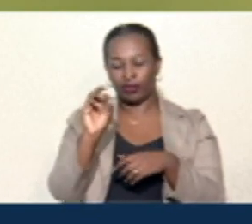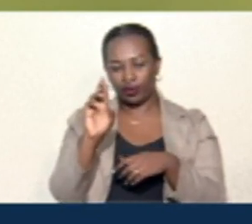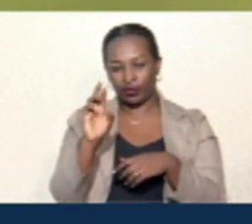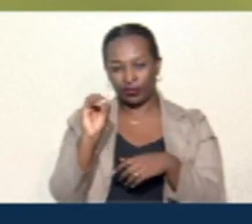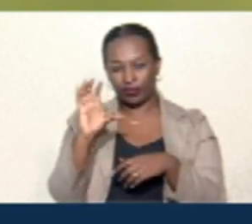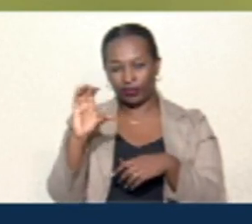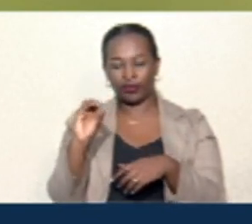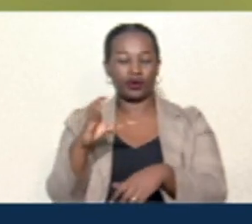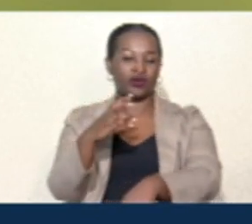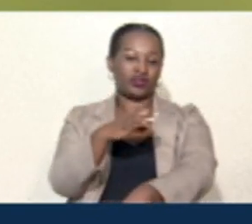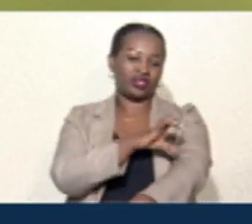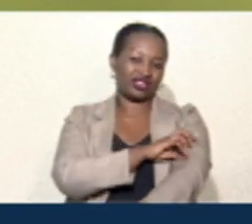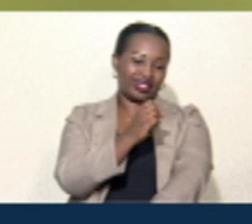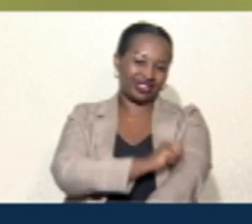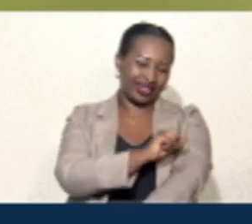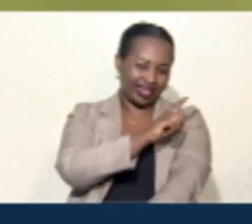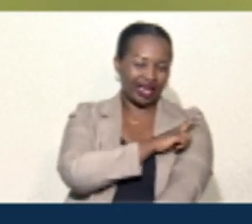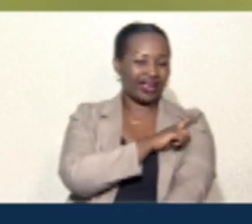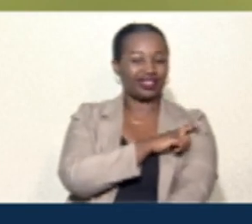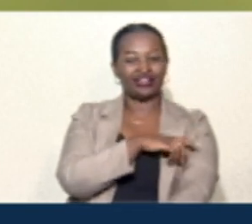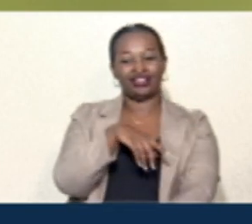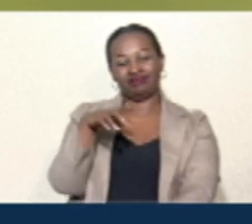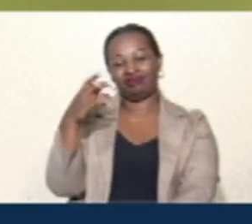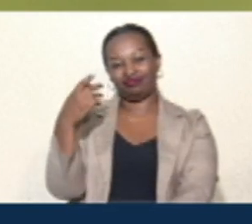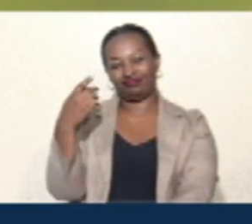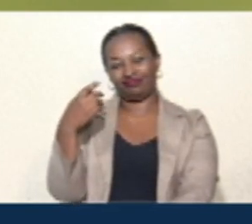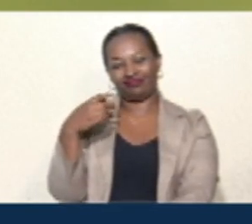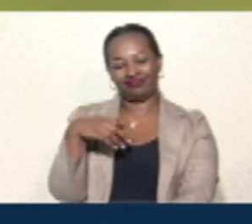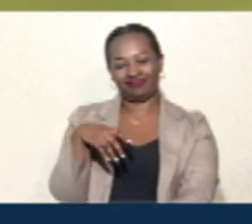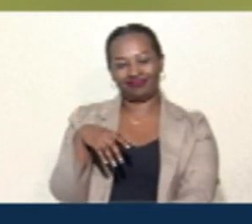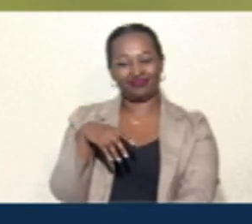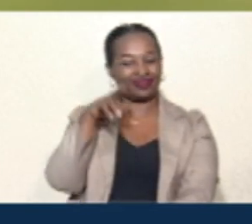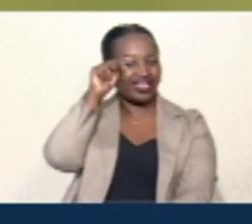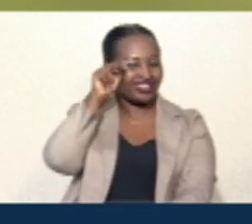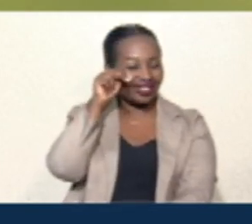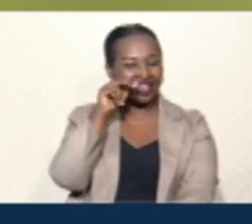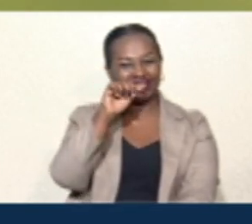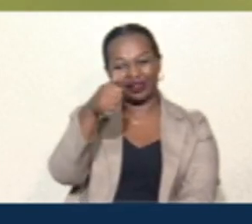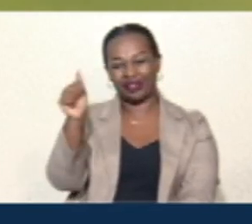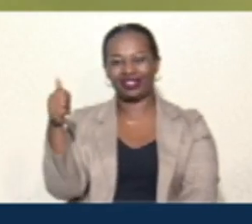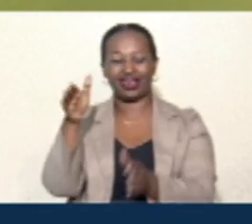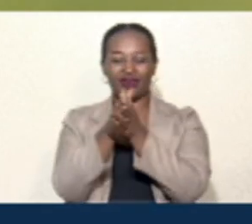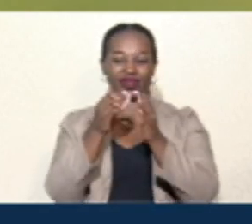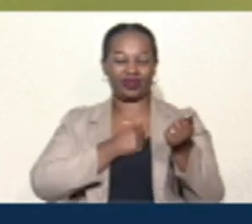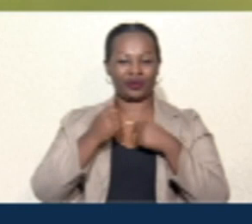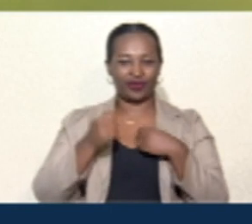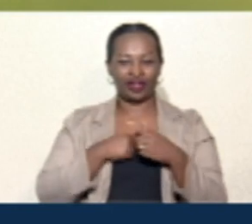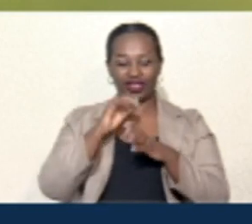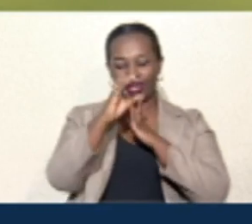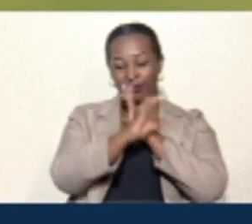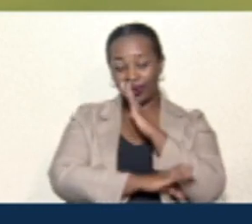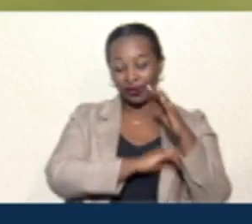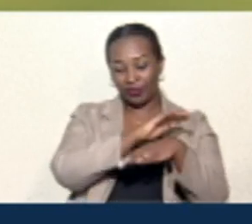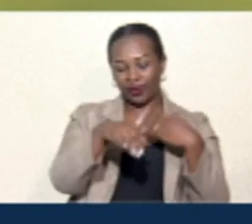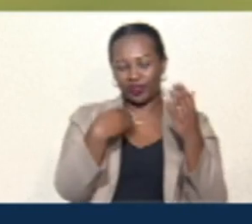Tunisia, Mauritius, Uganda, South Africa n'u Rwanda. Tukaba turi ibyo bihugu 13 bizahagararira umugabane wa